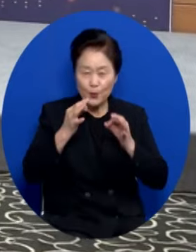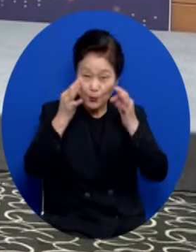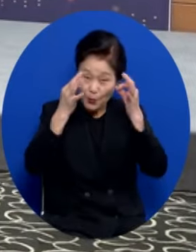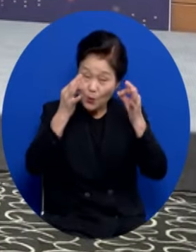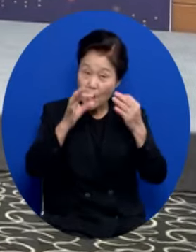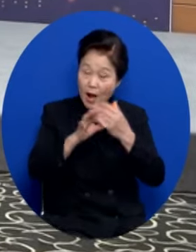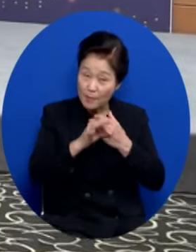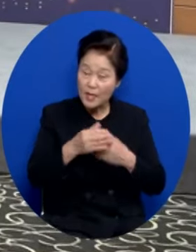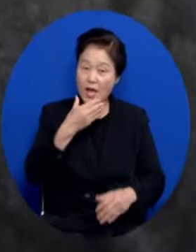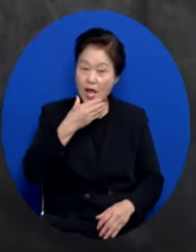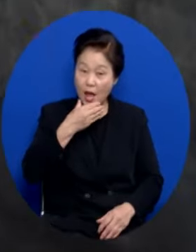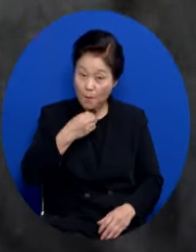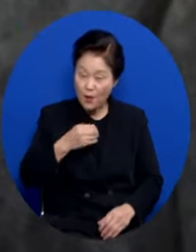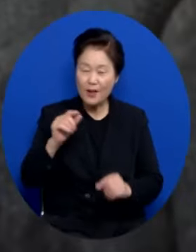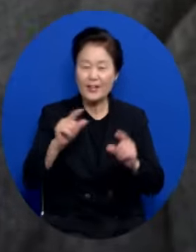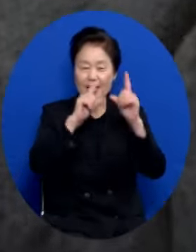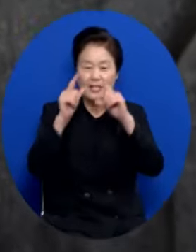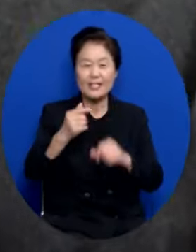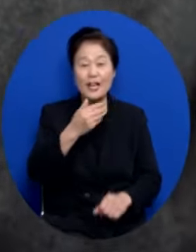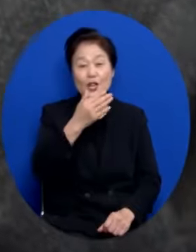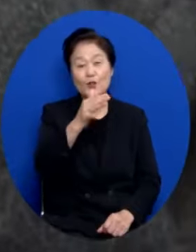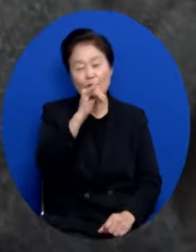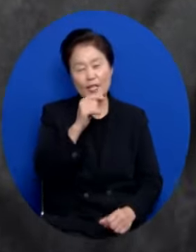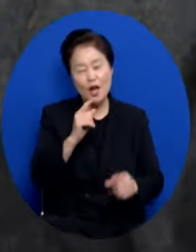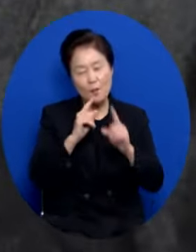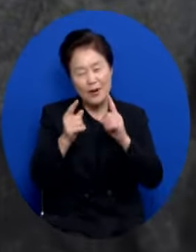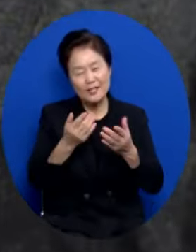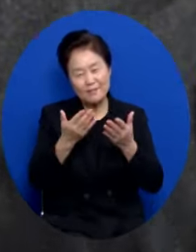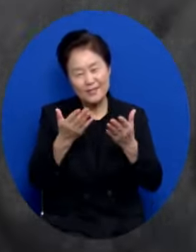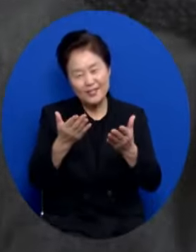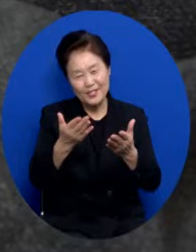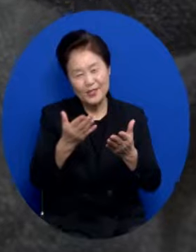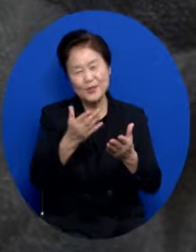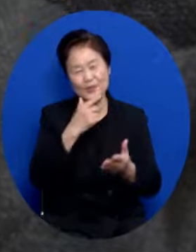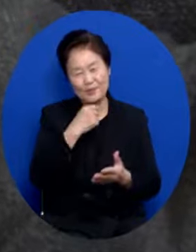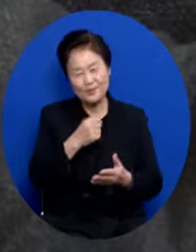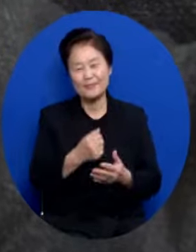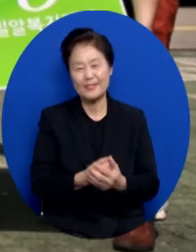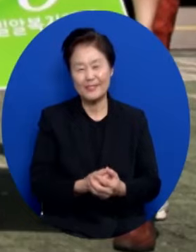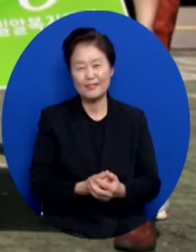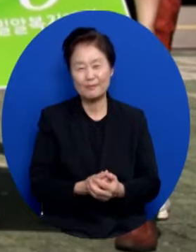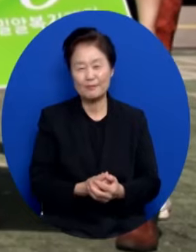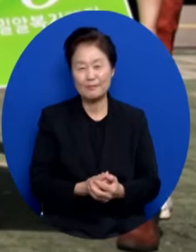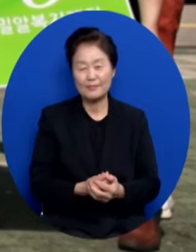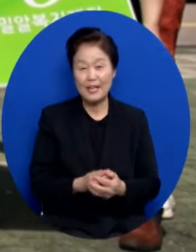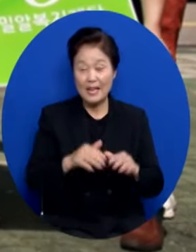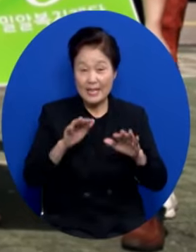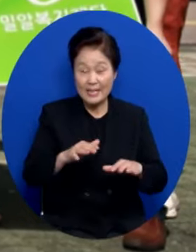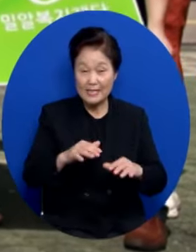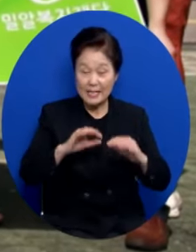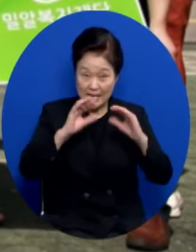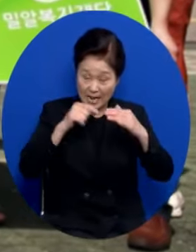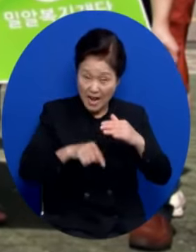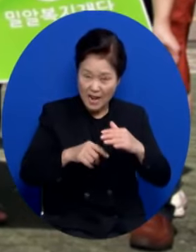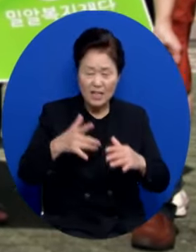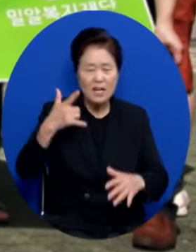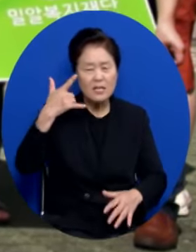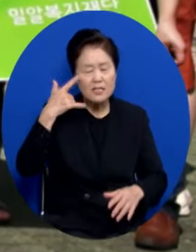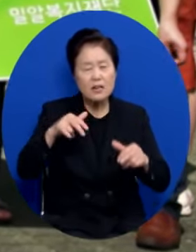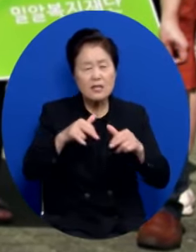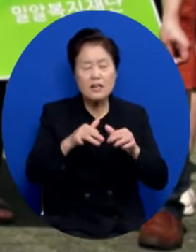하면 행복하게 살 수 있다 이런 말씀을 드리고 싶습니다. 현재 국내엔 시청각장애인에